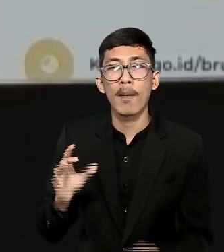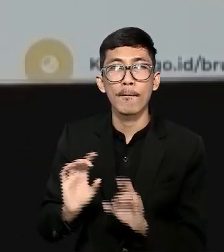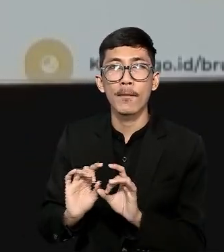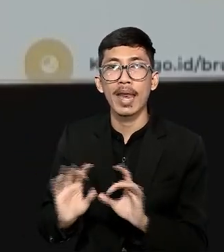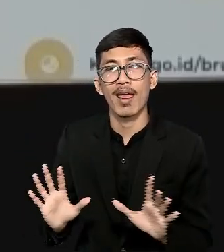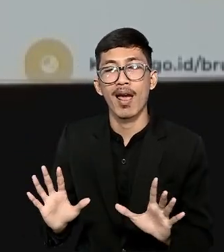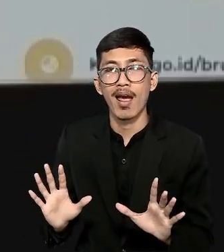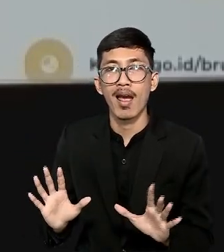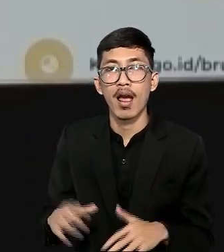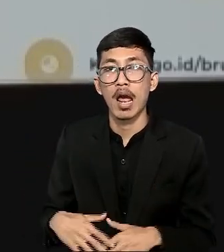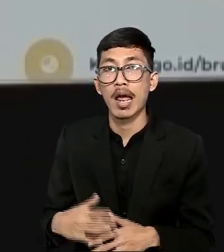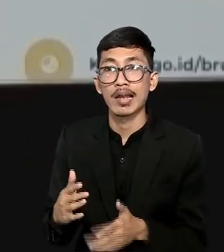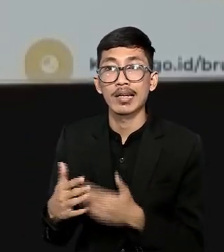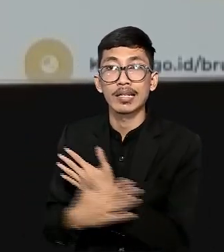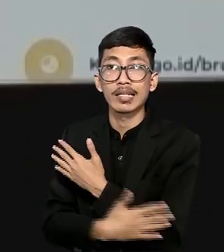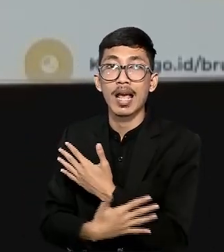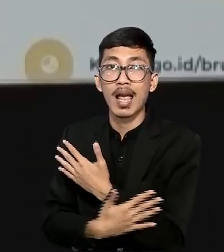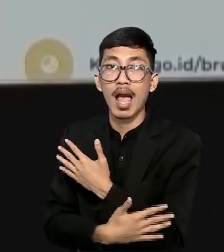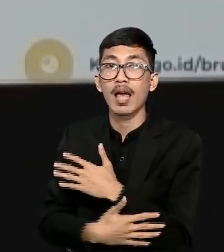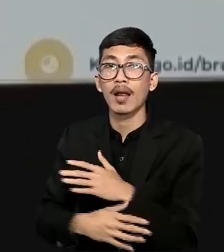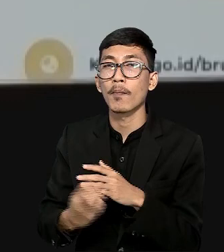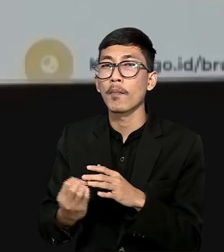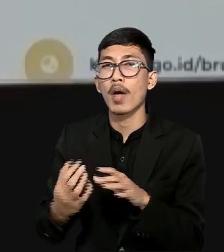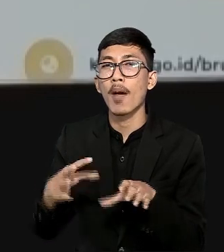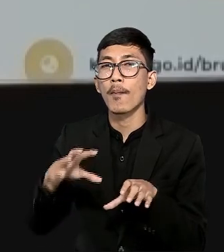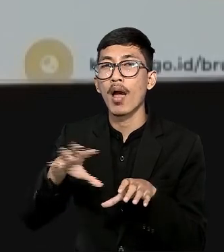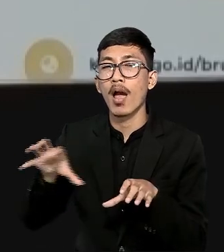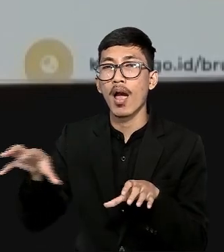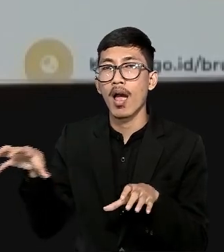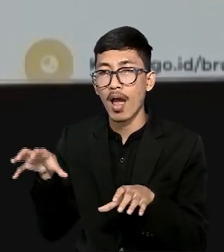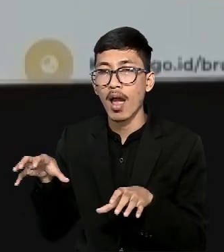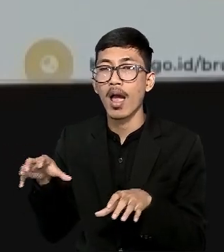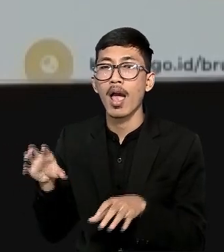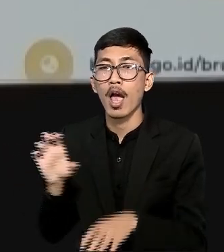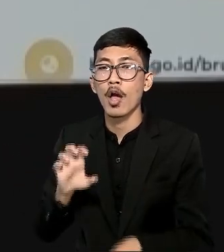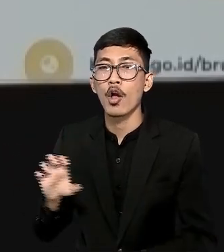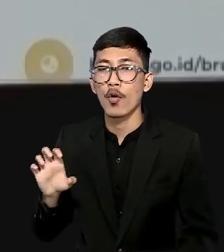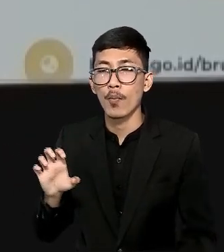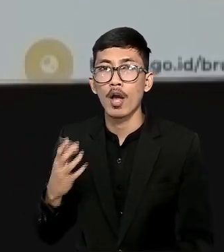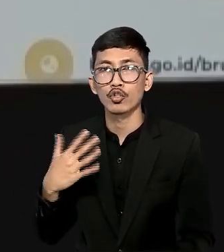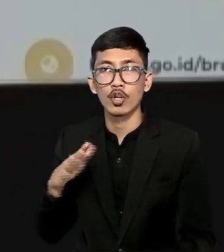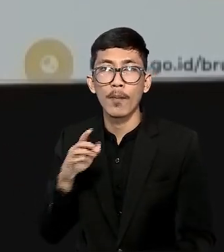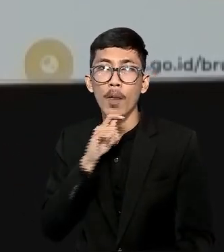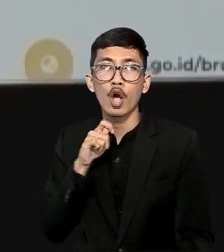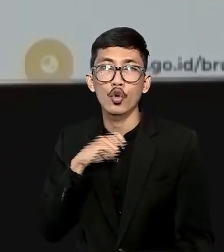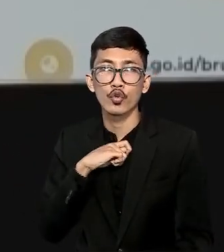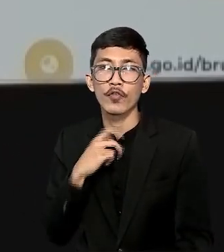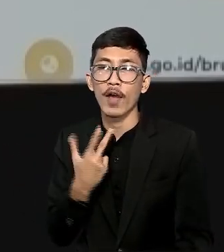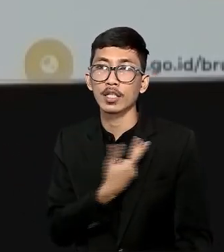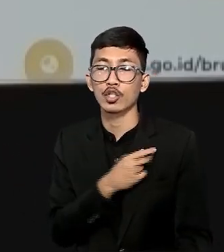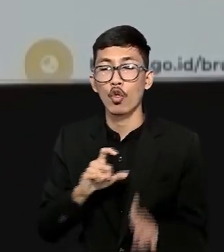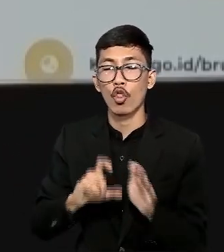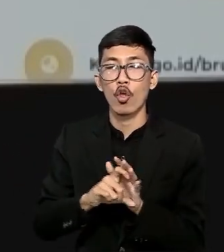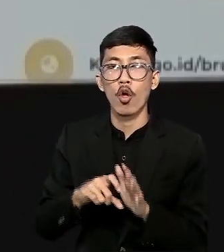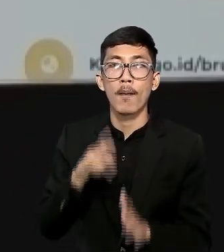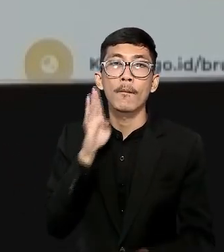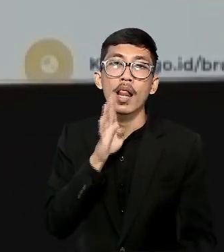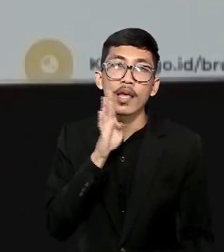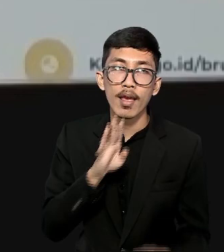negara-negara di Uni Eropa yang mengakui vaksinnya seperti negara-negara Belgia